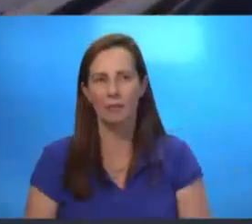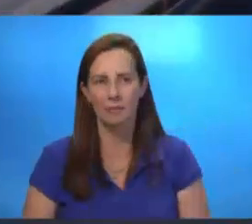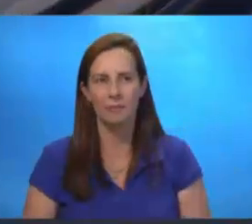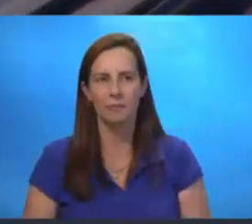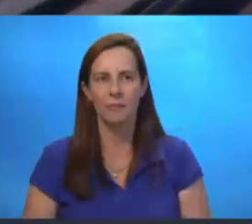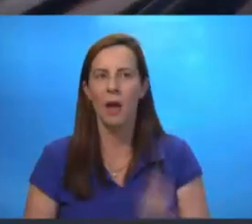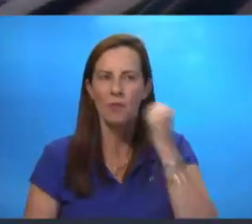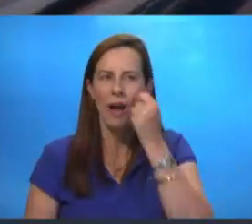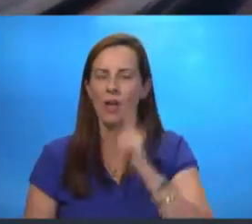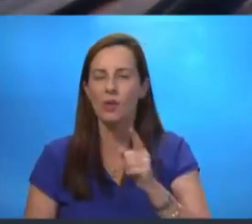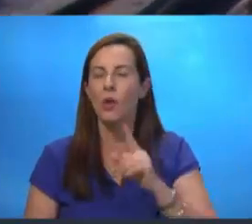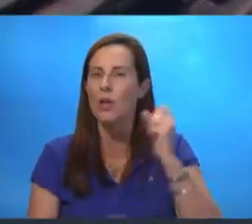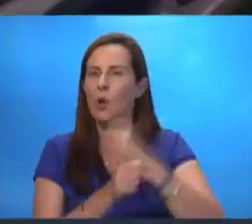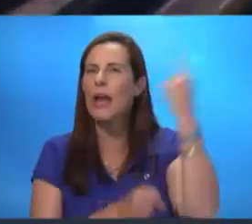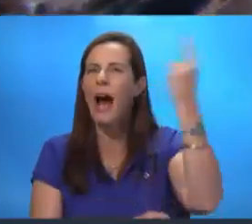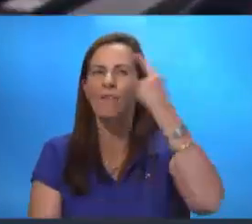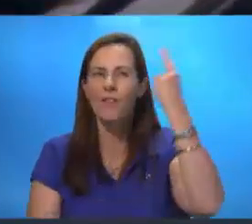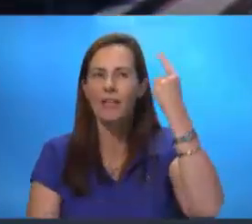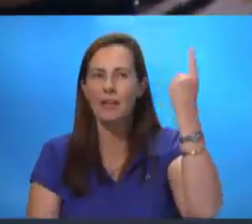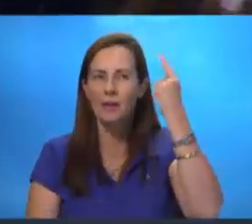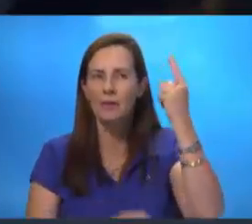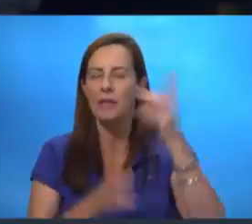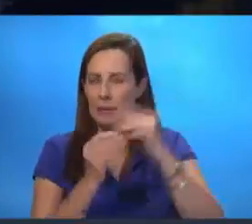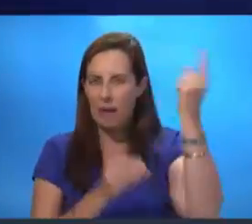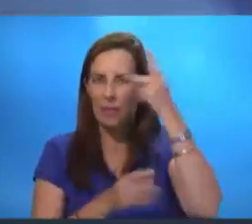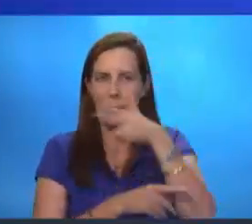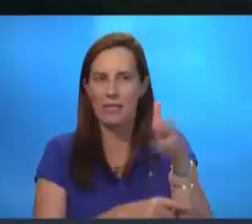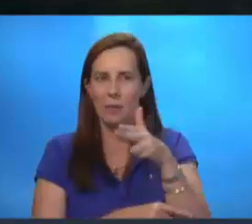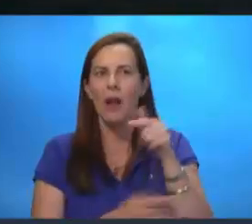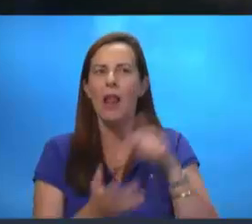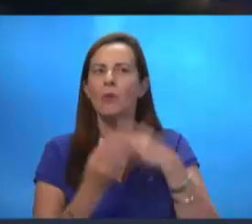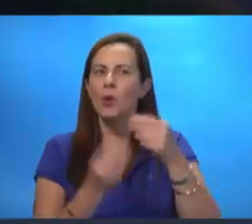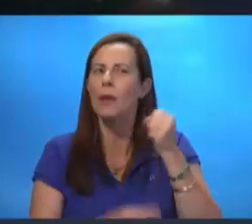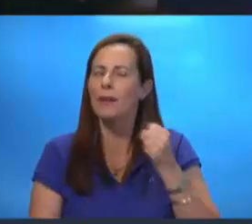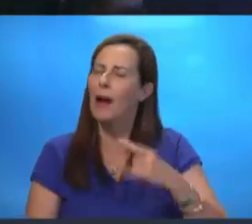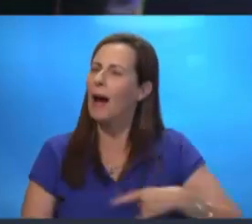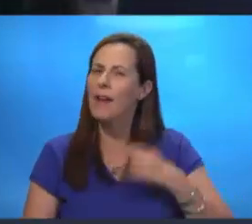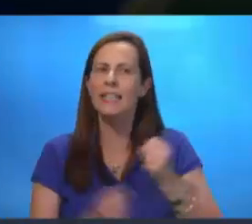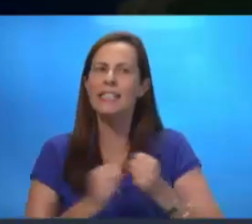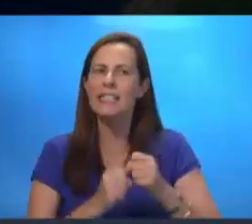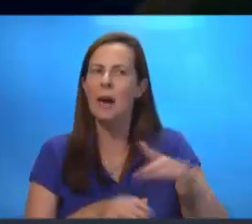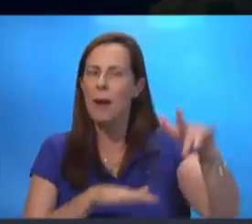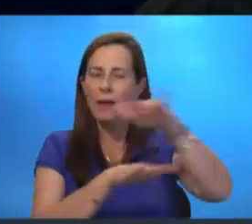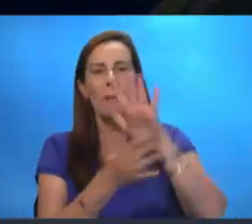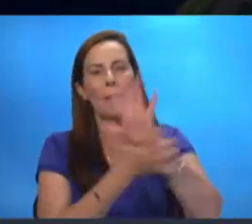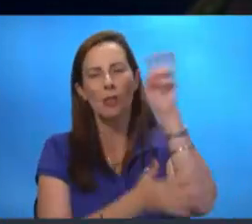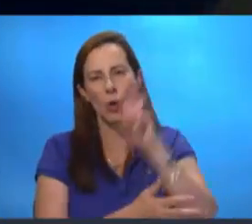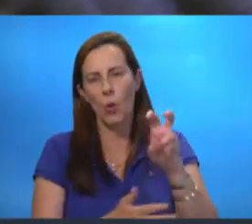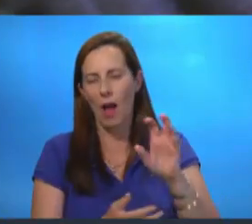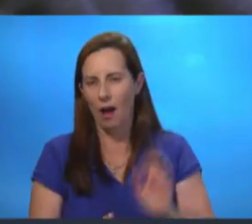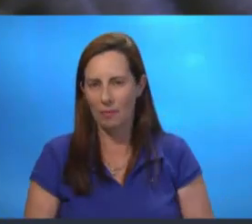מוסקבה אסור לעלות רחפנים ומסוק עם מצלמות לאוויר, ולכן נותנים לתיירים חוויה טיסה מעל העיר ב-15 דולר